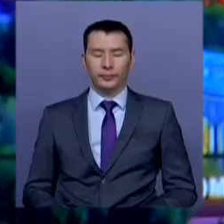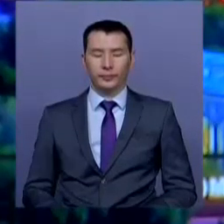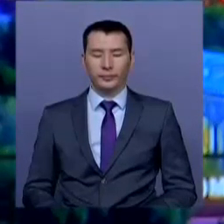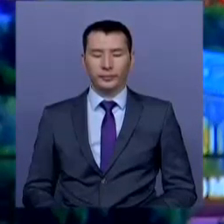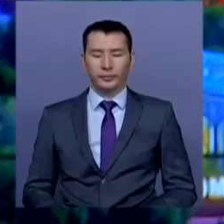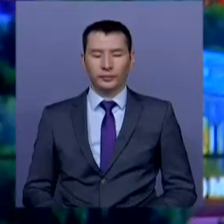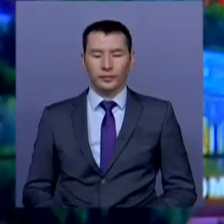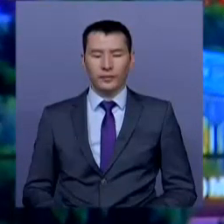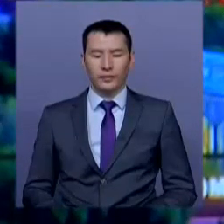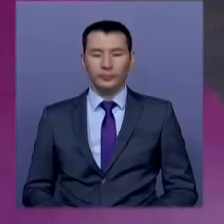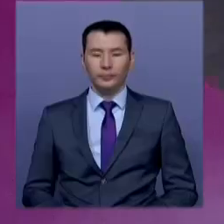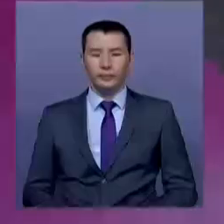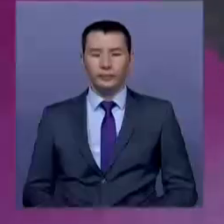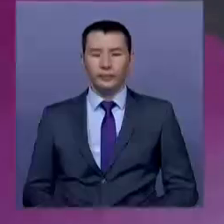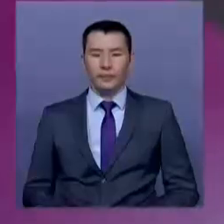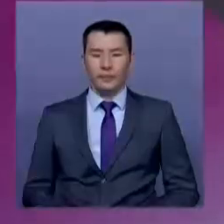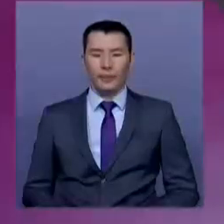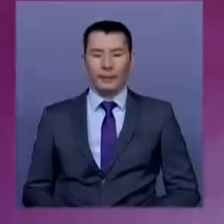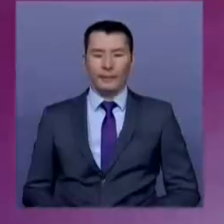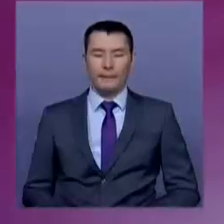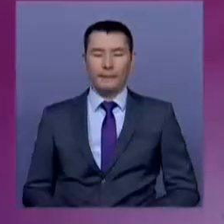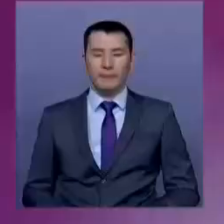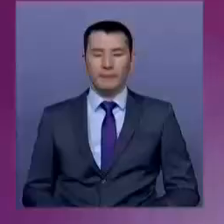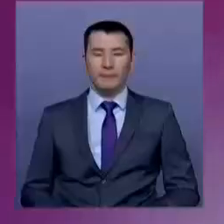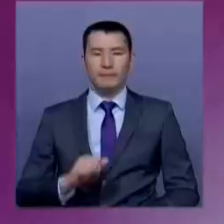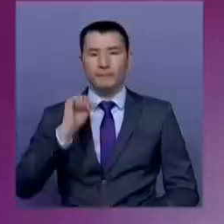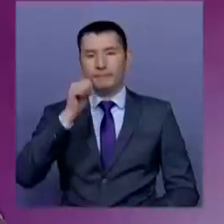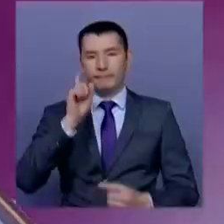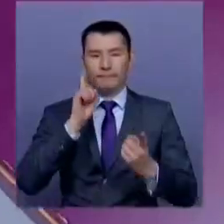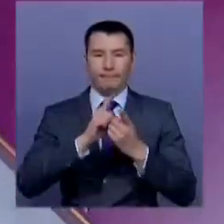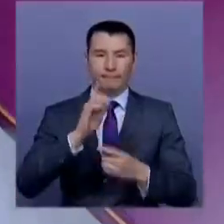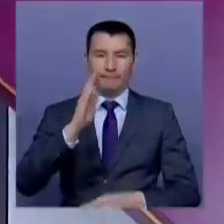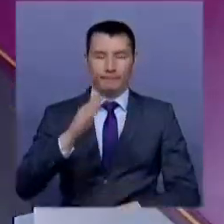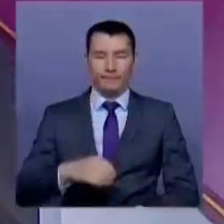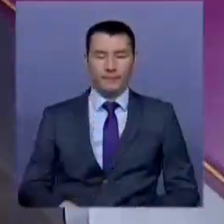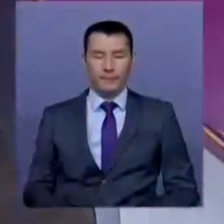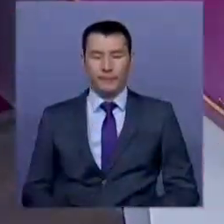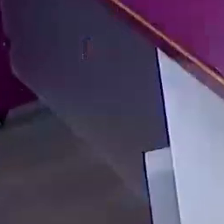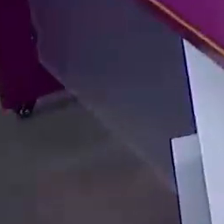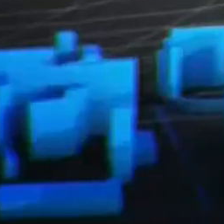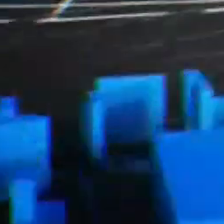8-747-750-2502. Я же с вами прощаюсь. До завтра. Всего доброго. Берегите себя.